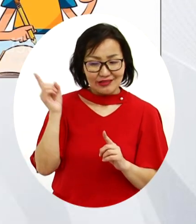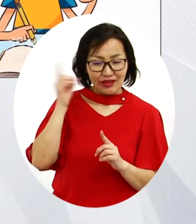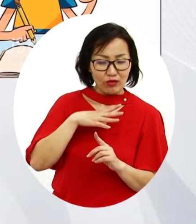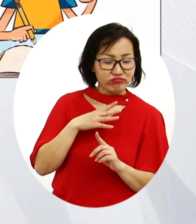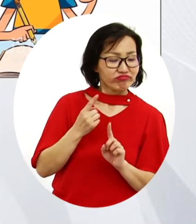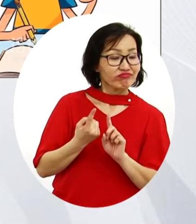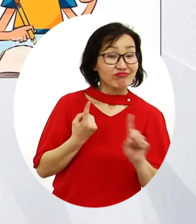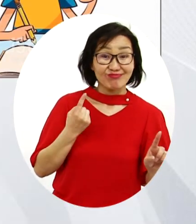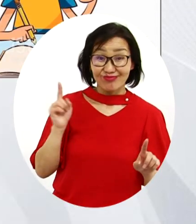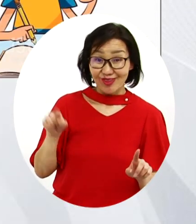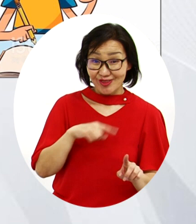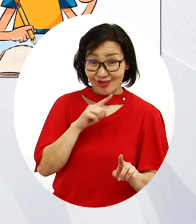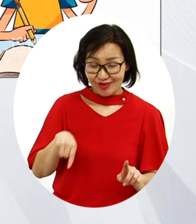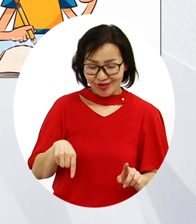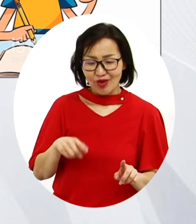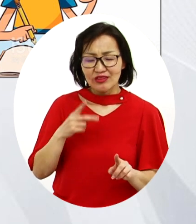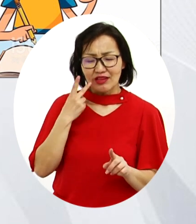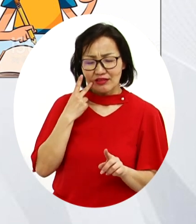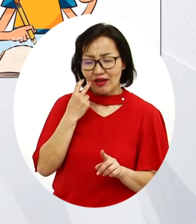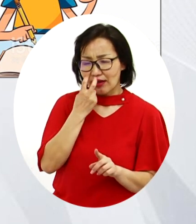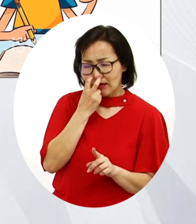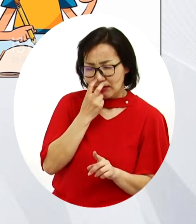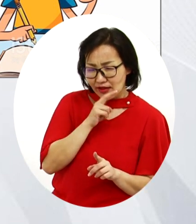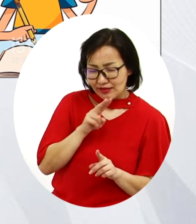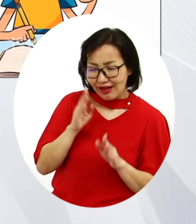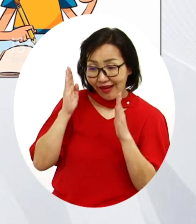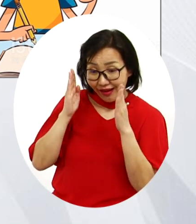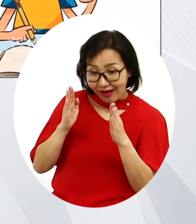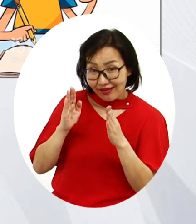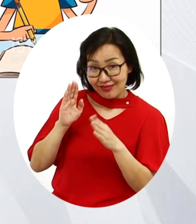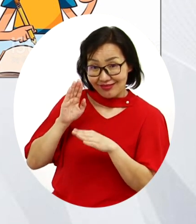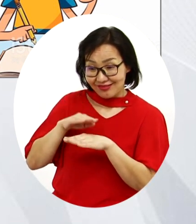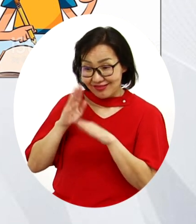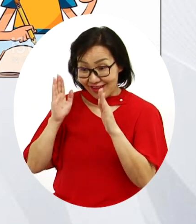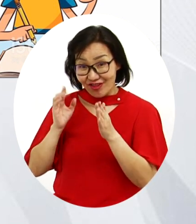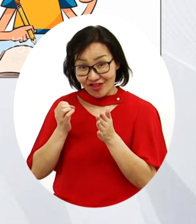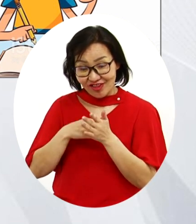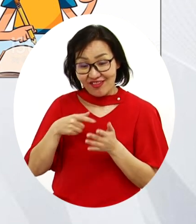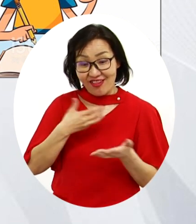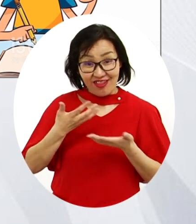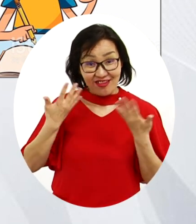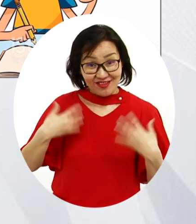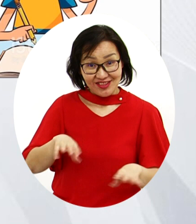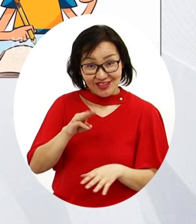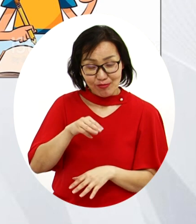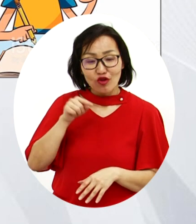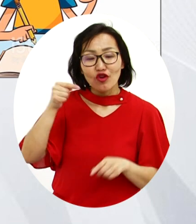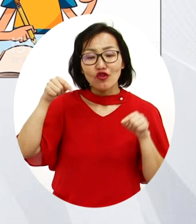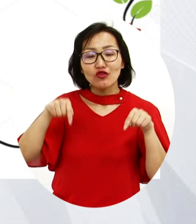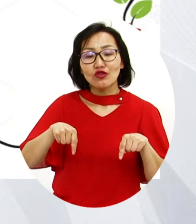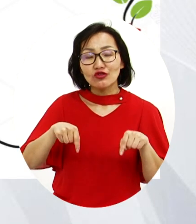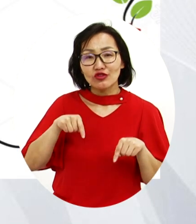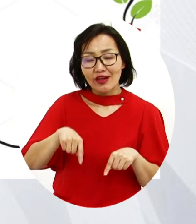танихгүй өнгөрч болохгүй гэдгийг ойлгон үргэлж анзаарч анхаарал тавьдаг байх ёстой талаар ярилцсан. Тэгвэл